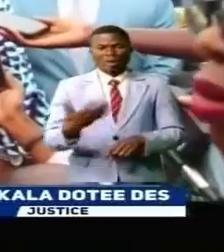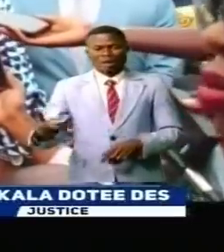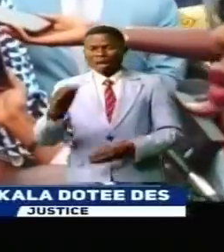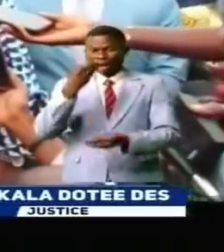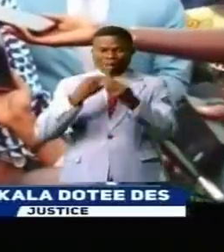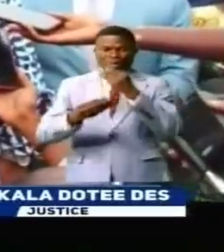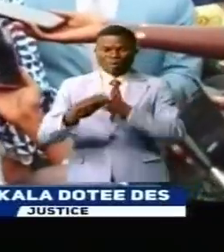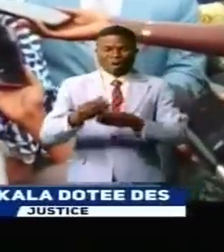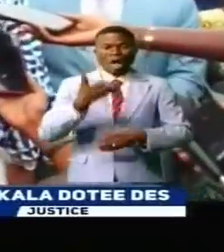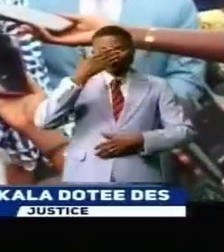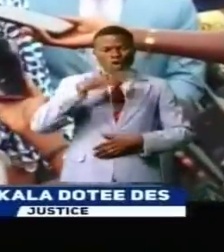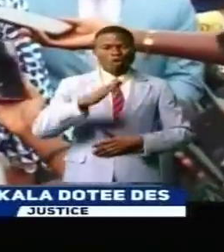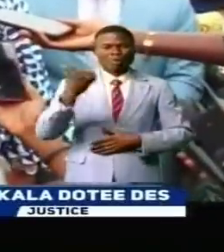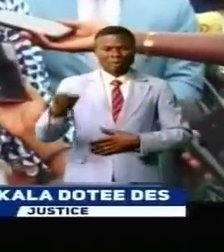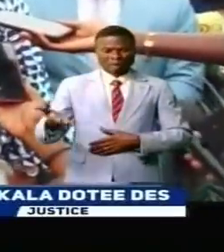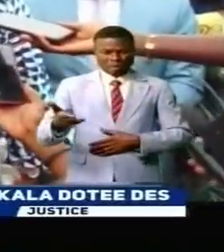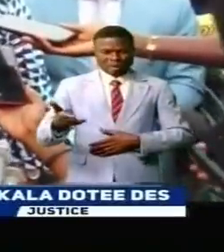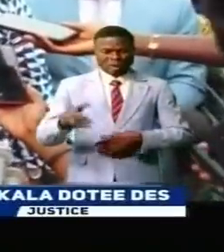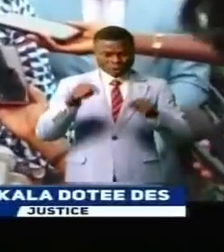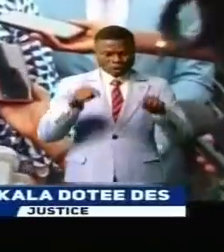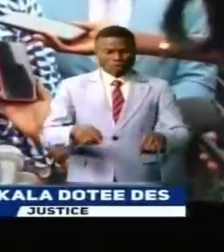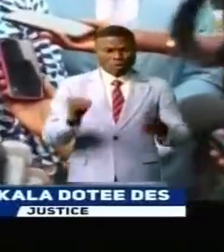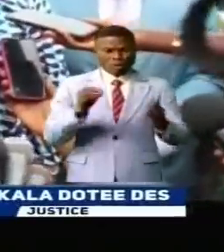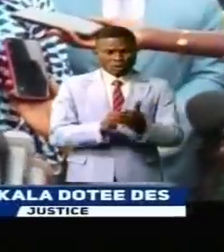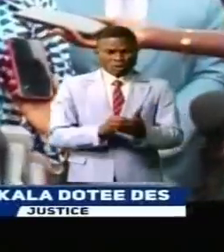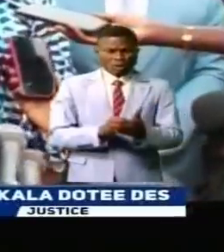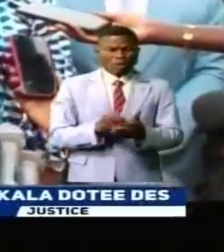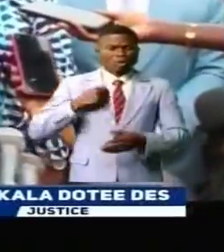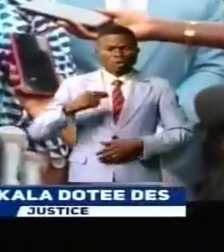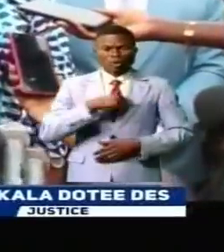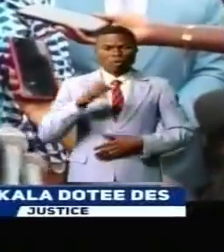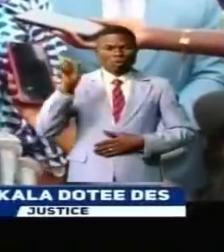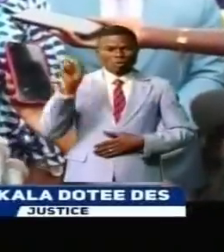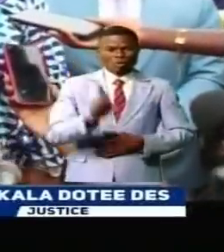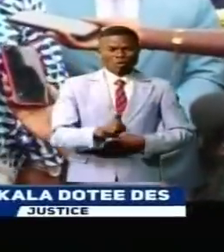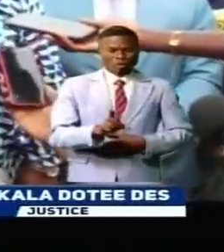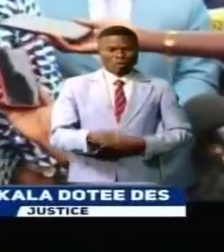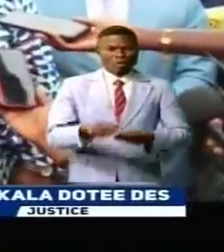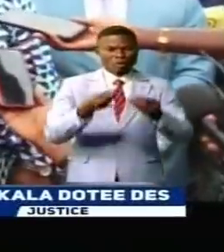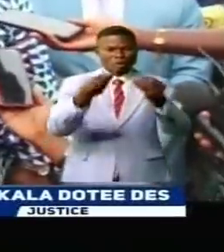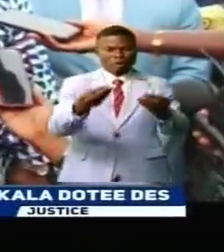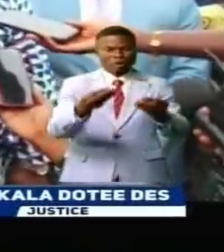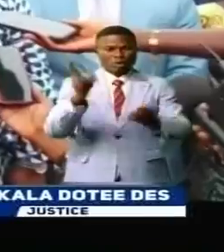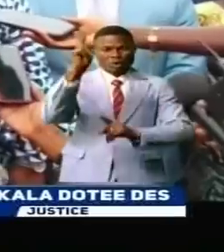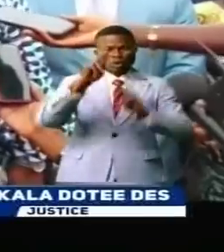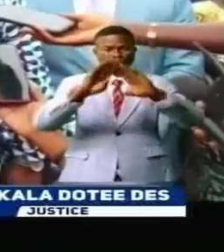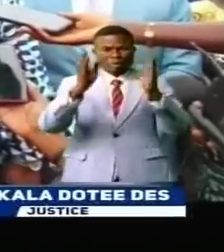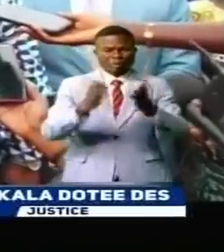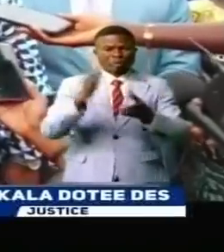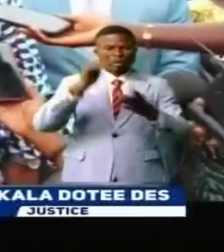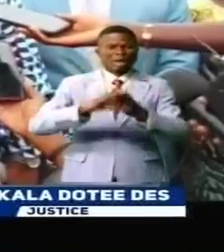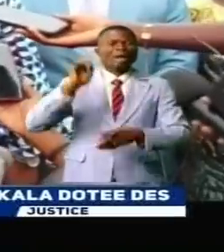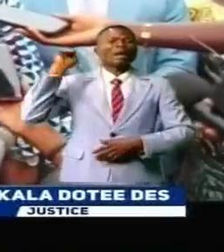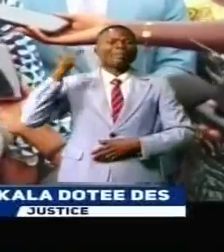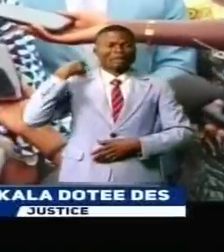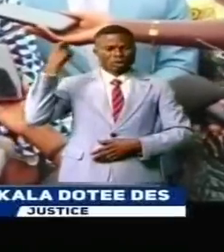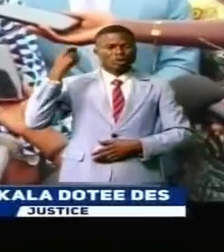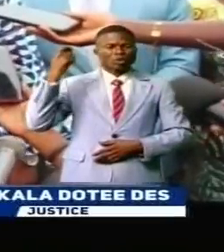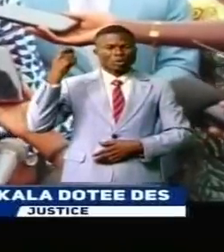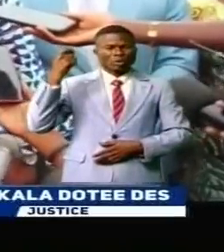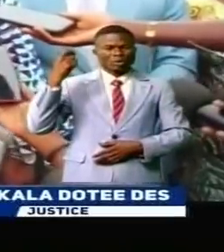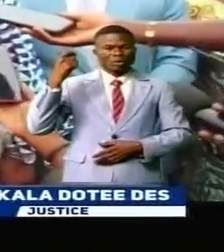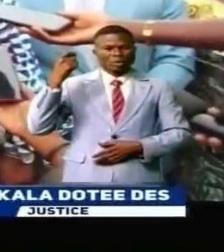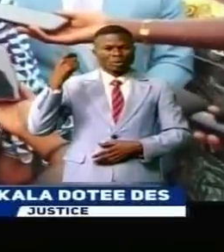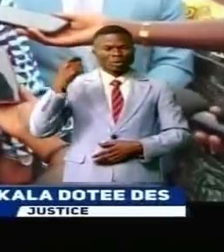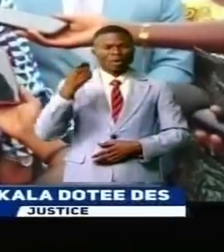et les soins médicaux. Aujourd'hui, nous venons de donner à la population carcérale